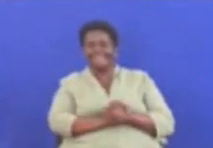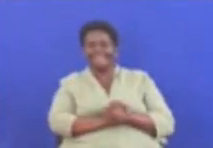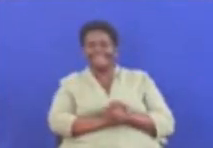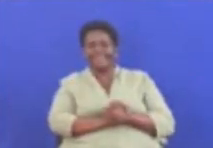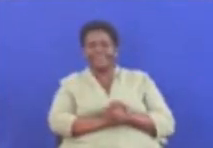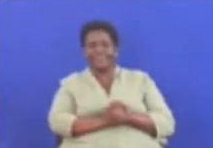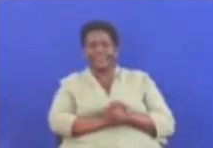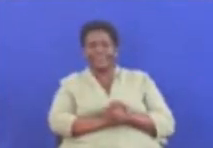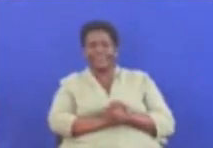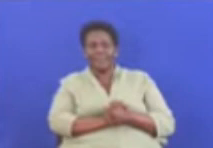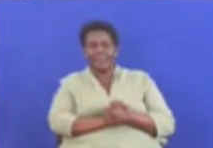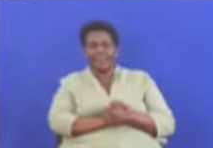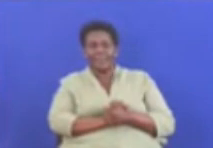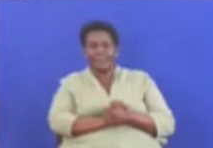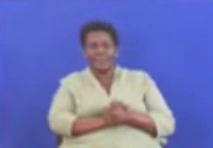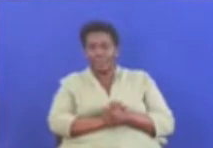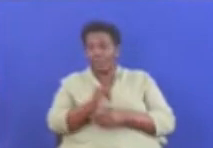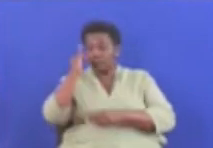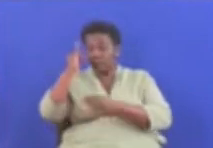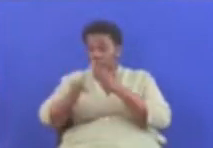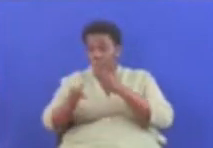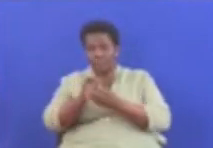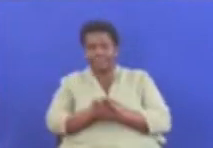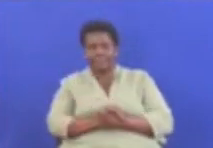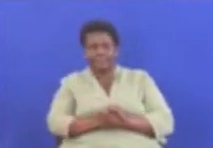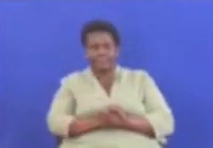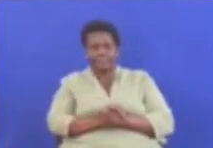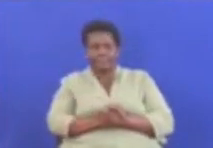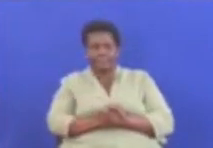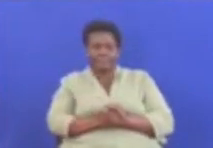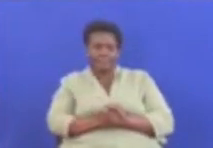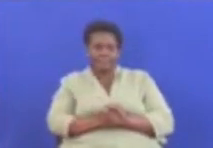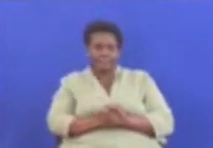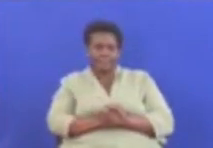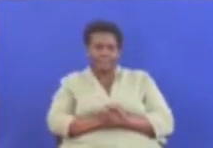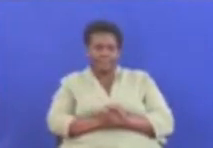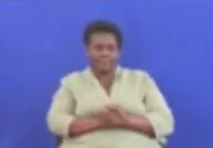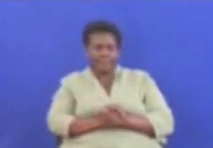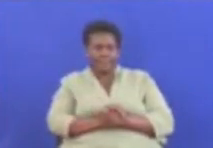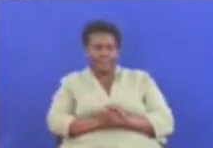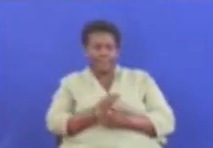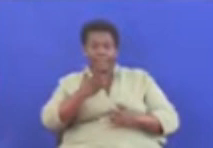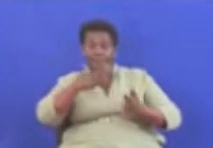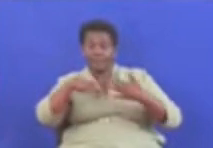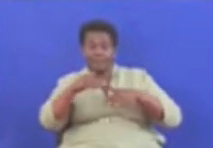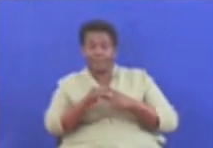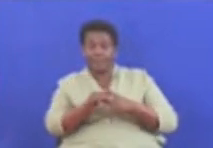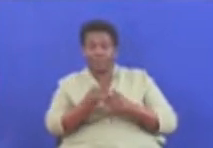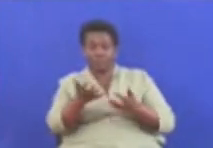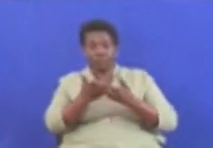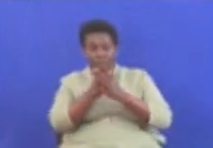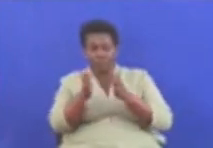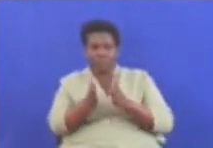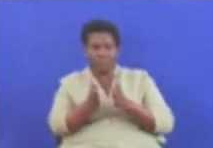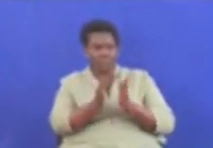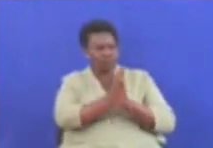Mheshimiwa Spika, hitimisho, napenda kuchukua fursa hii kutoa shukrani zangu za dhati kwa wajumbe wa kamati kwa